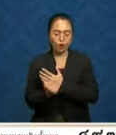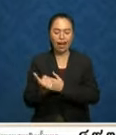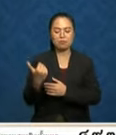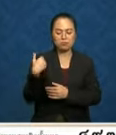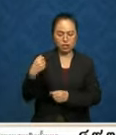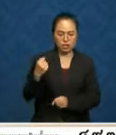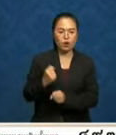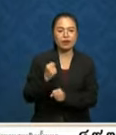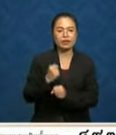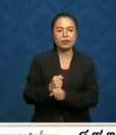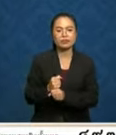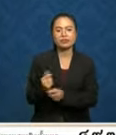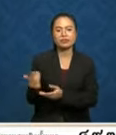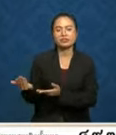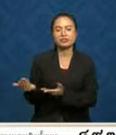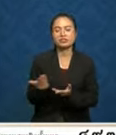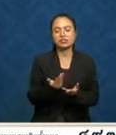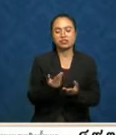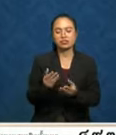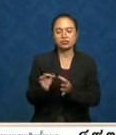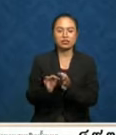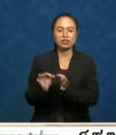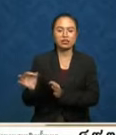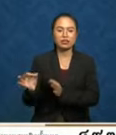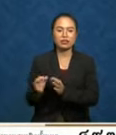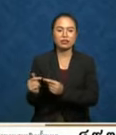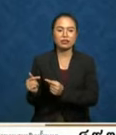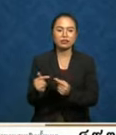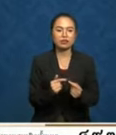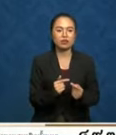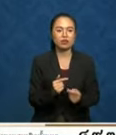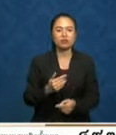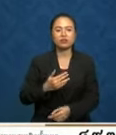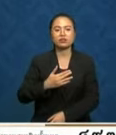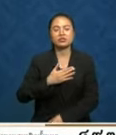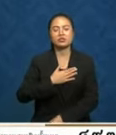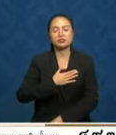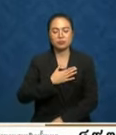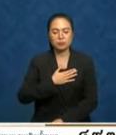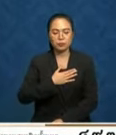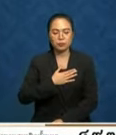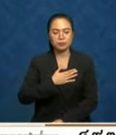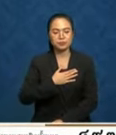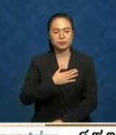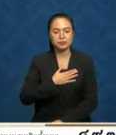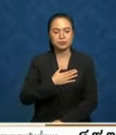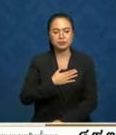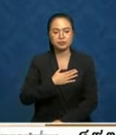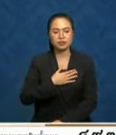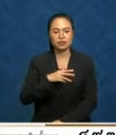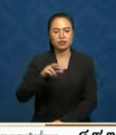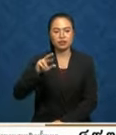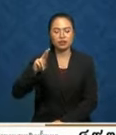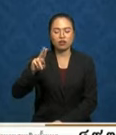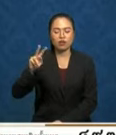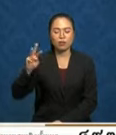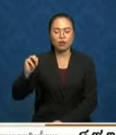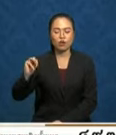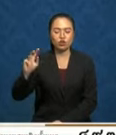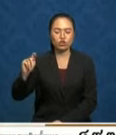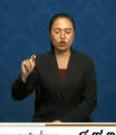นะครับเชิญท่านอธิบายต่อเลยครับ ครับท่านประธานที่เคารพครับผมสุทินคลังแสงรัฐมนตรีว่าการกระทรวงกลาโหม